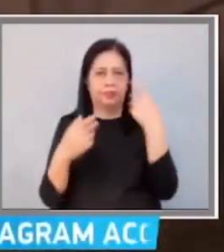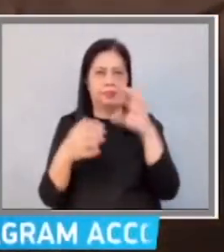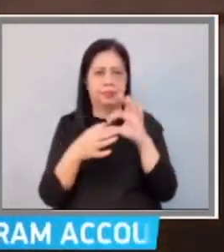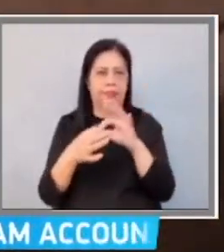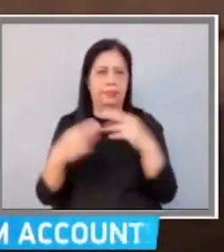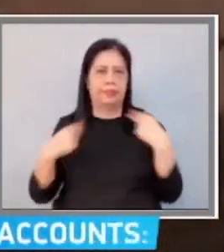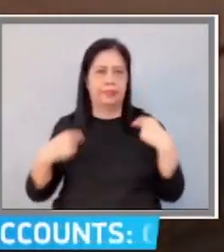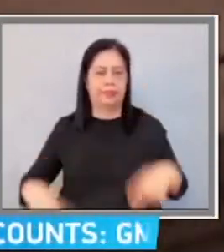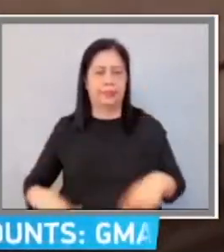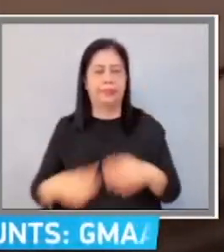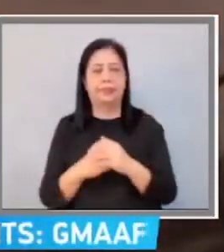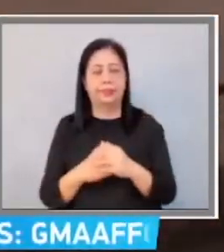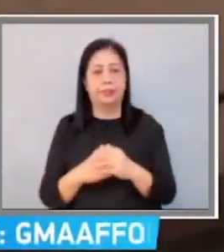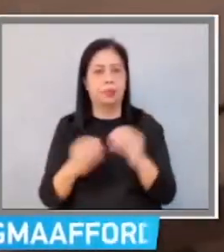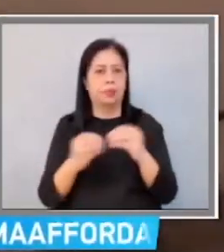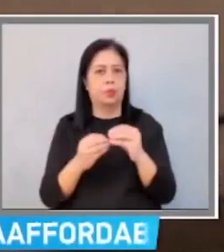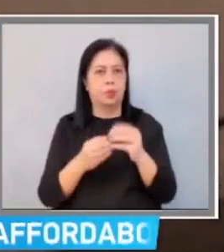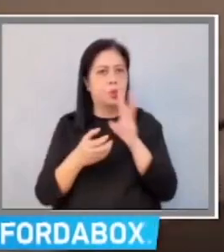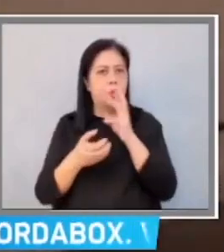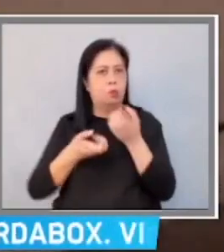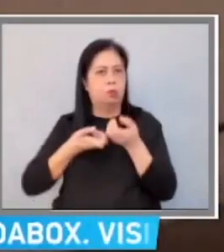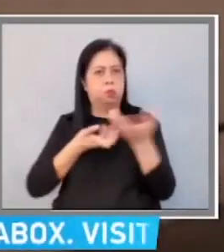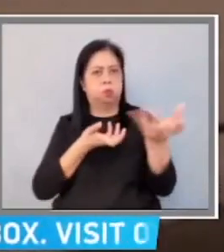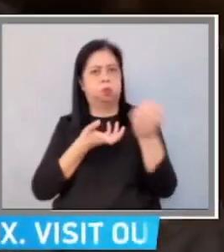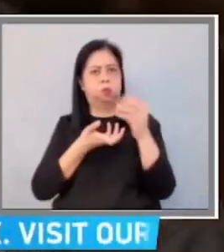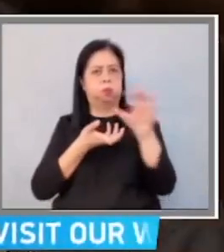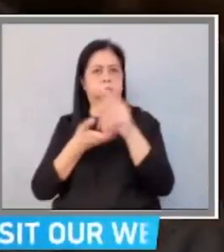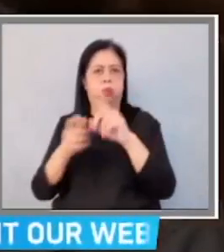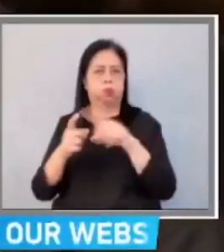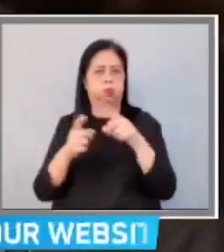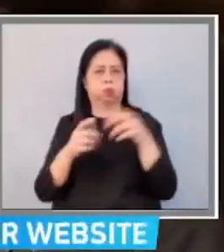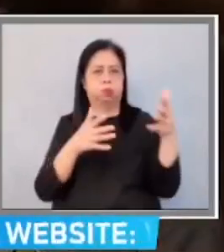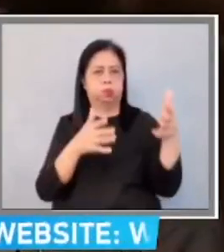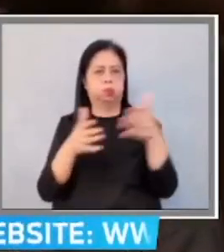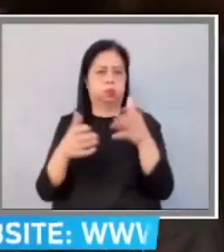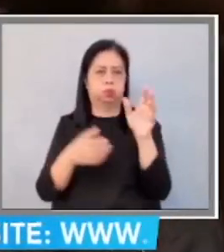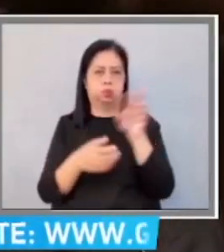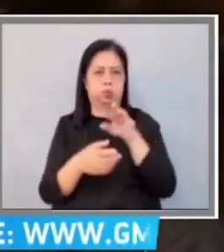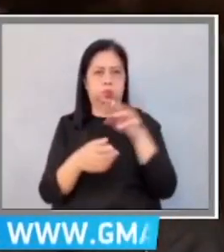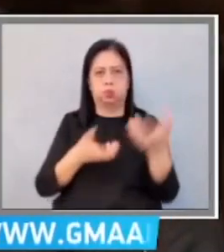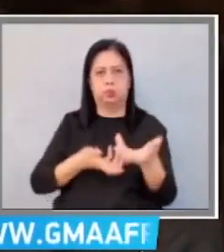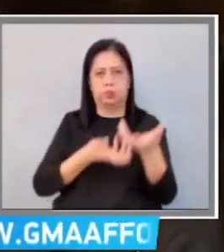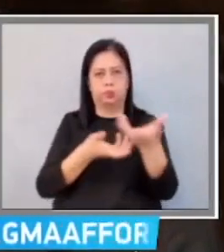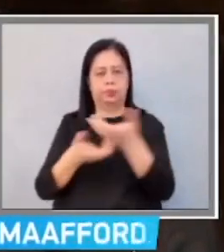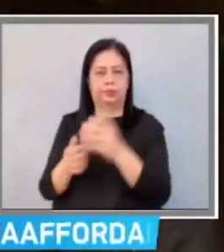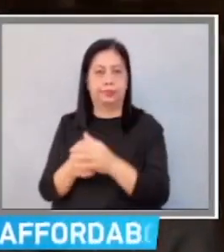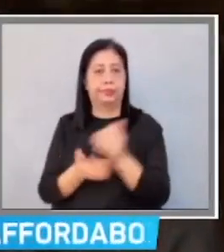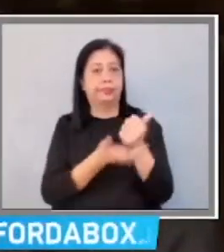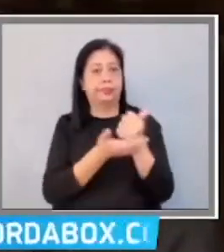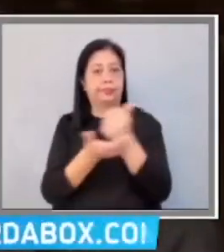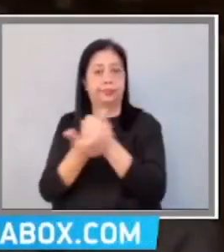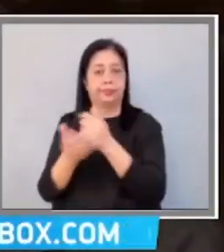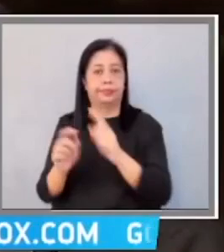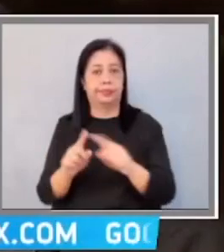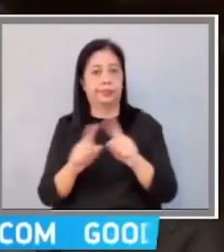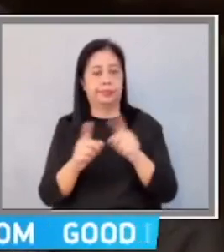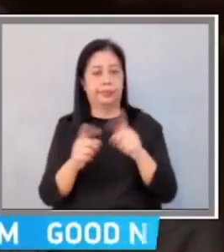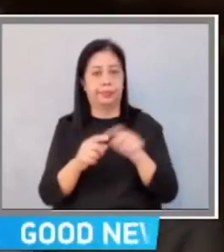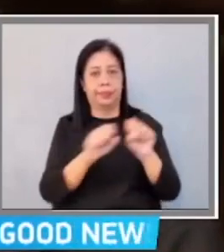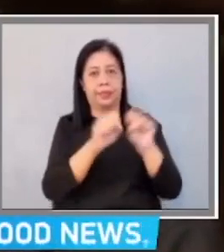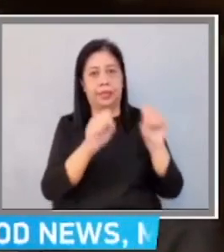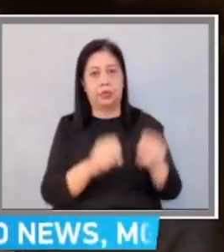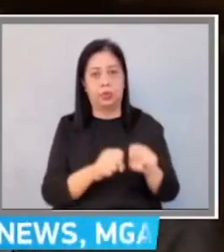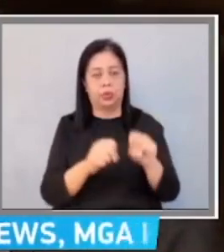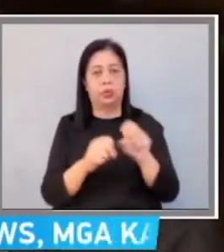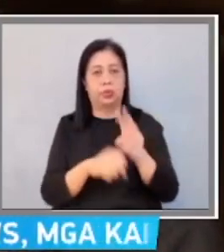ng mga bumbero ang buga ng tubig mula sa iba't ibang direksyon. Nagtulong-tulong yung iba't ibang istasyon ng Manila